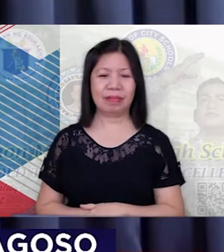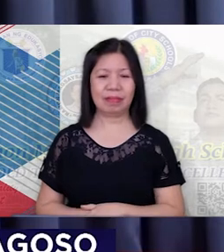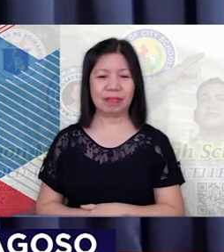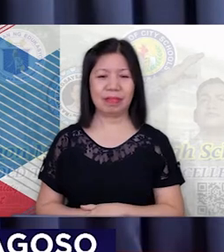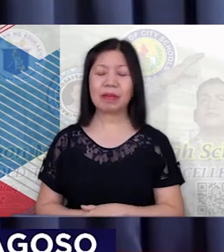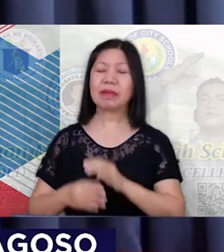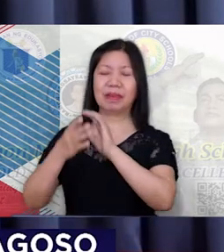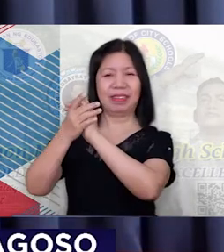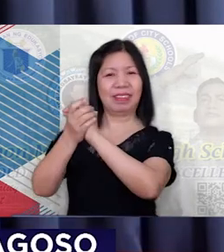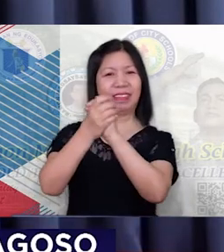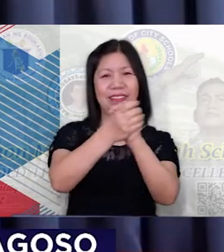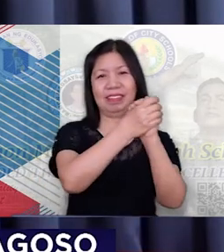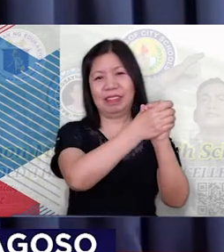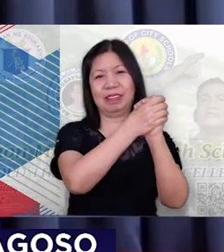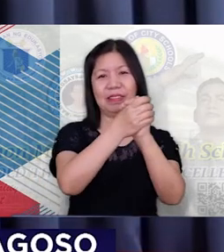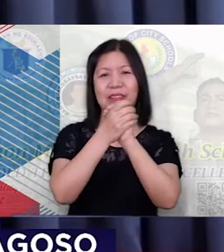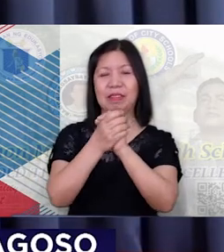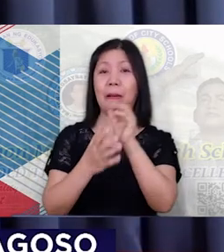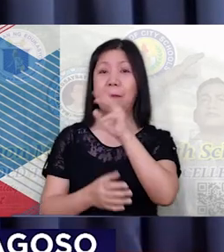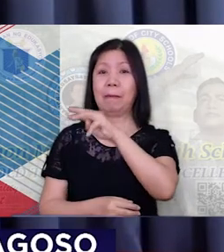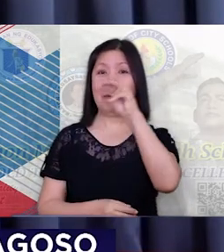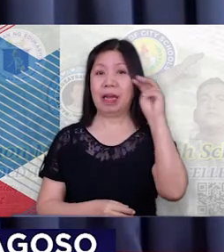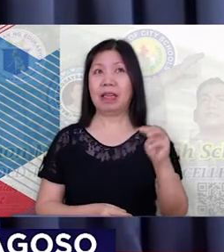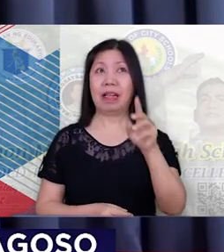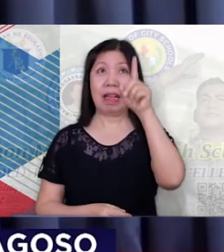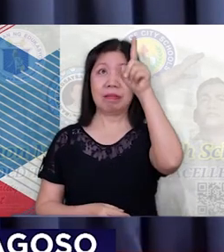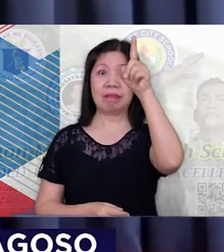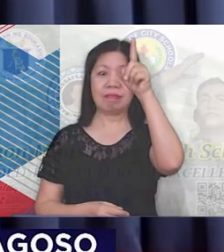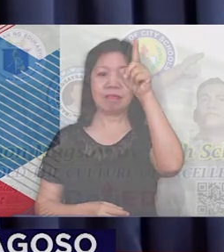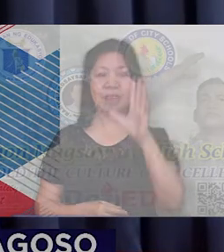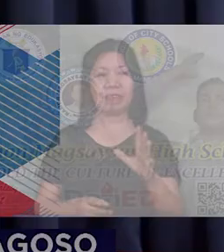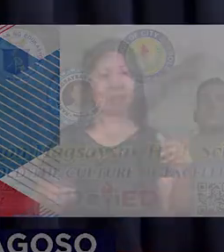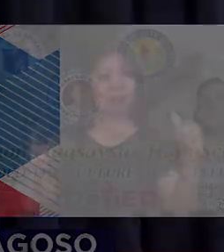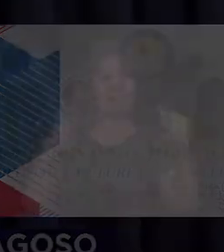kapal. Congratulations, Manila, God first.